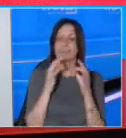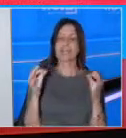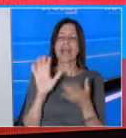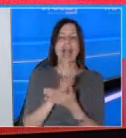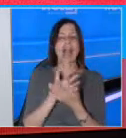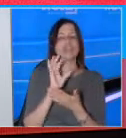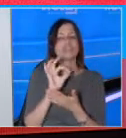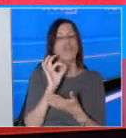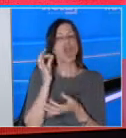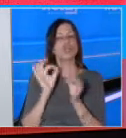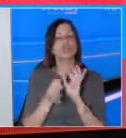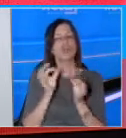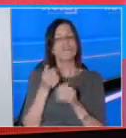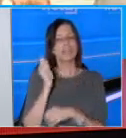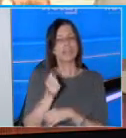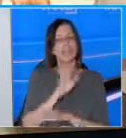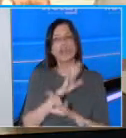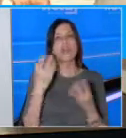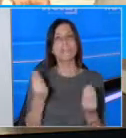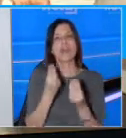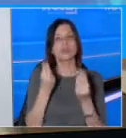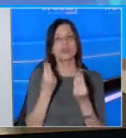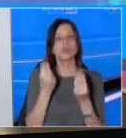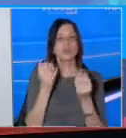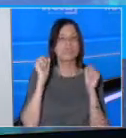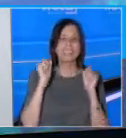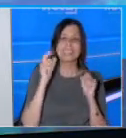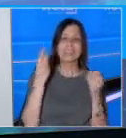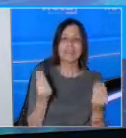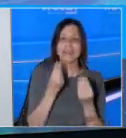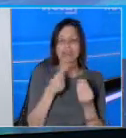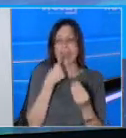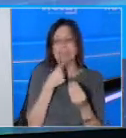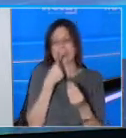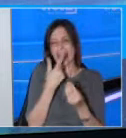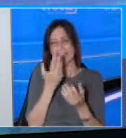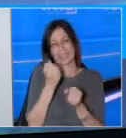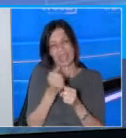השופטים, שכאמור אין לה שום משהו מוצק, אלא זה דבר הצהרתי, תעשה לנו סדר.